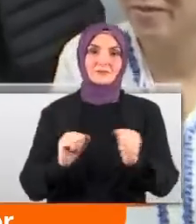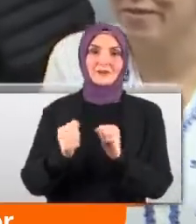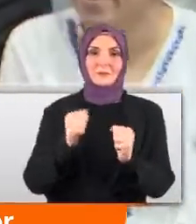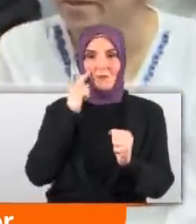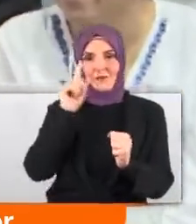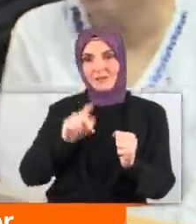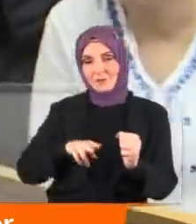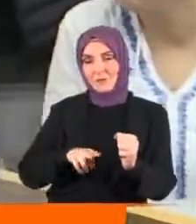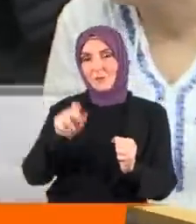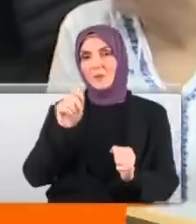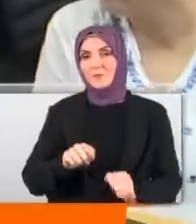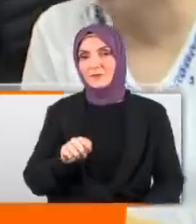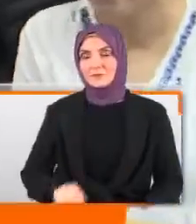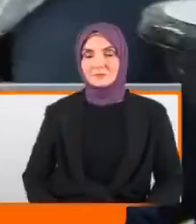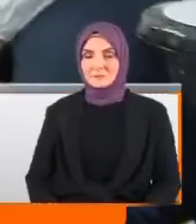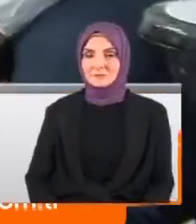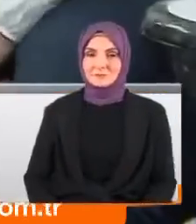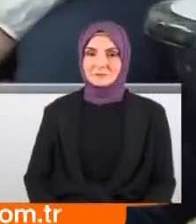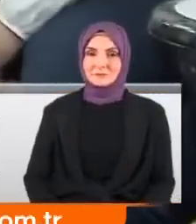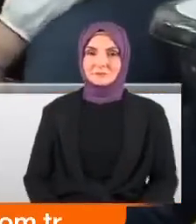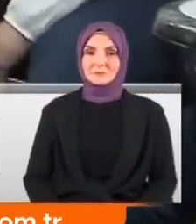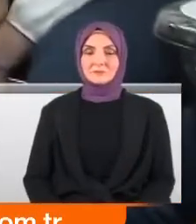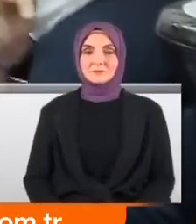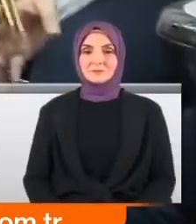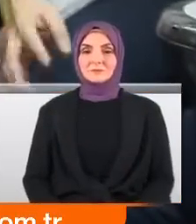de Ramazan bayramınızı tebrik ediyorum.